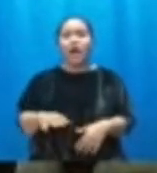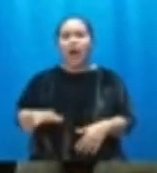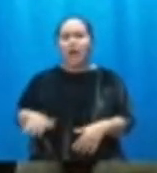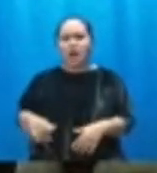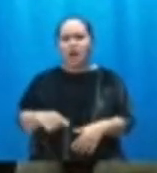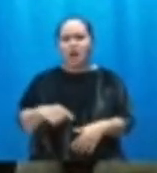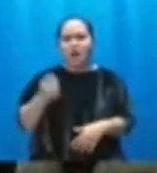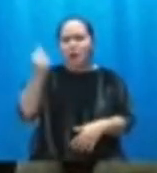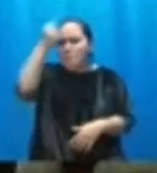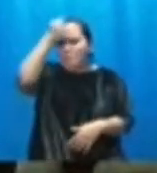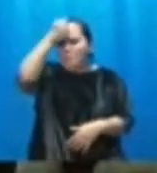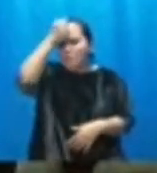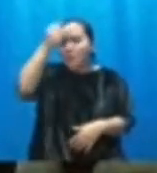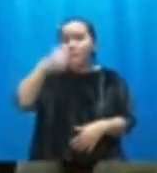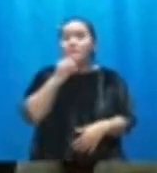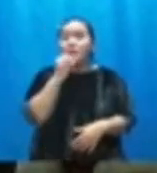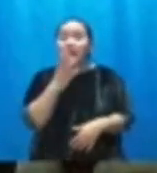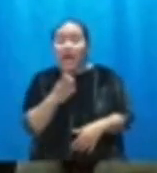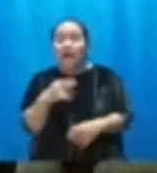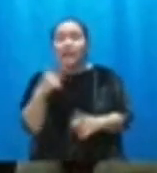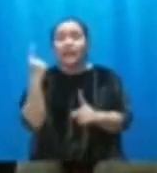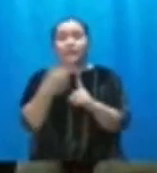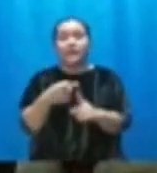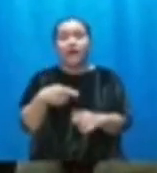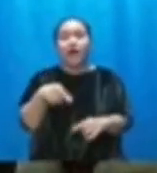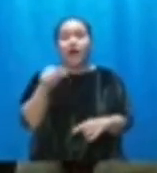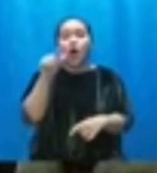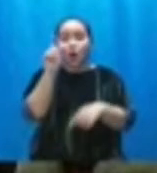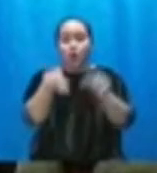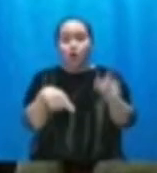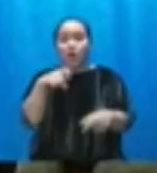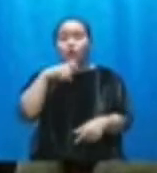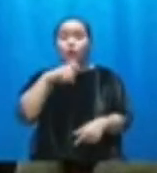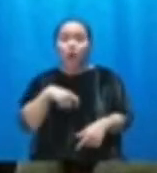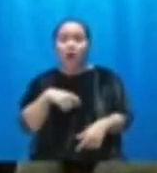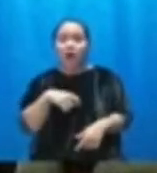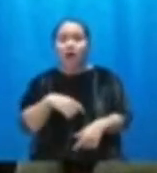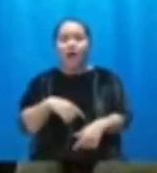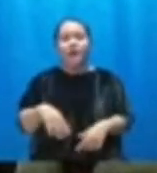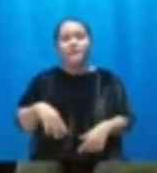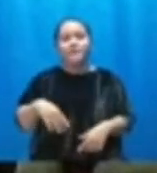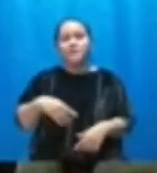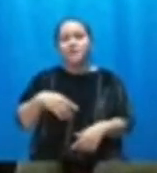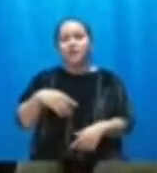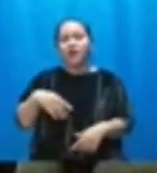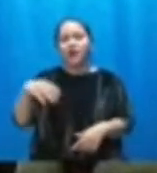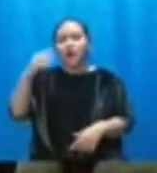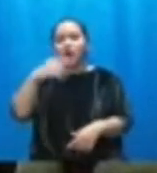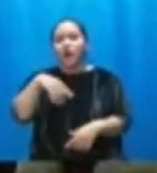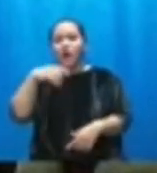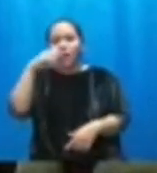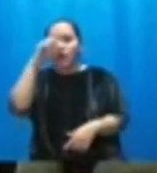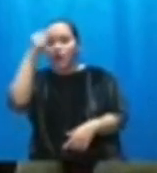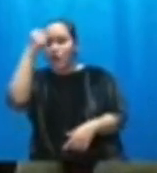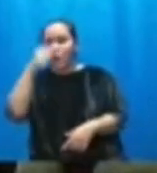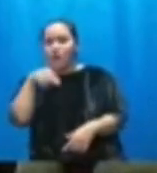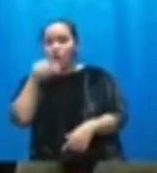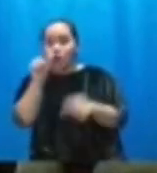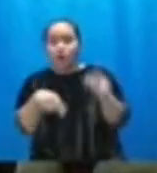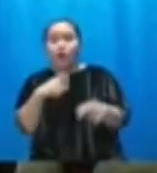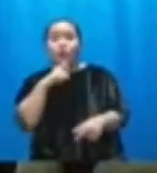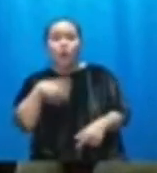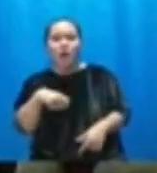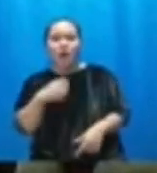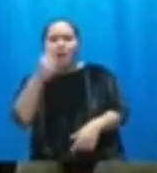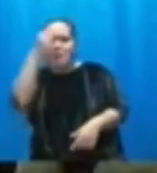bisa channel bodoh Hai cuman saya jangan sampai bilang begitu entar rap tidak tahu sampai telinga sampai